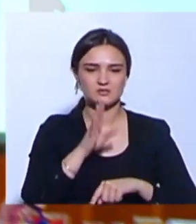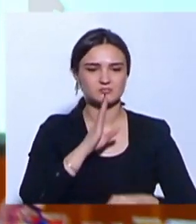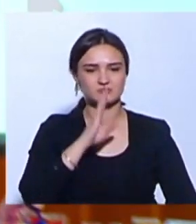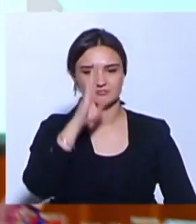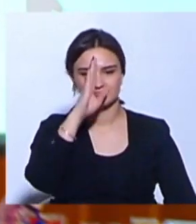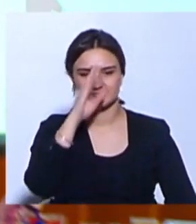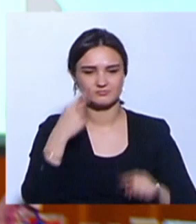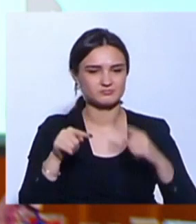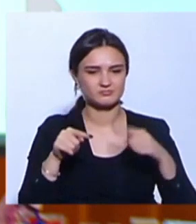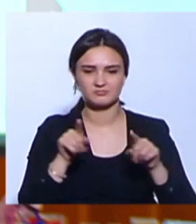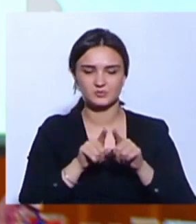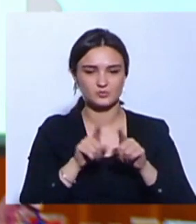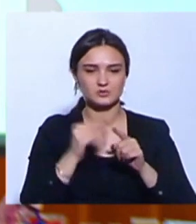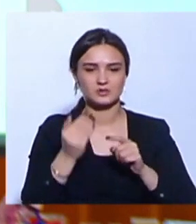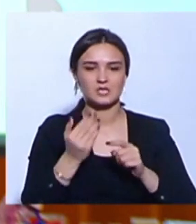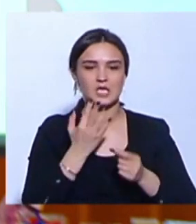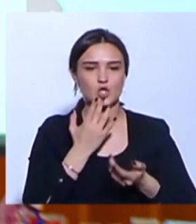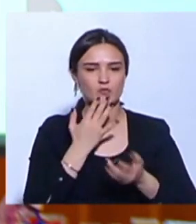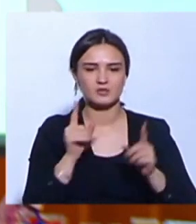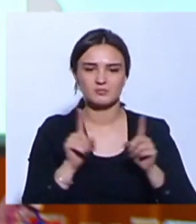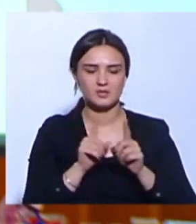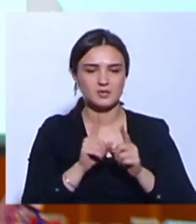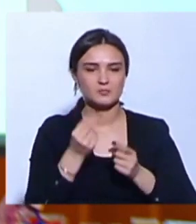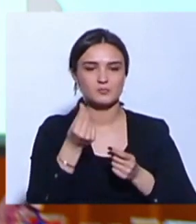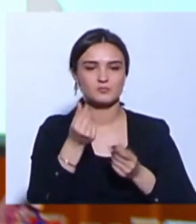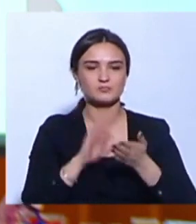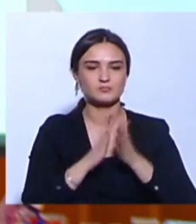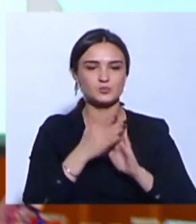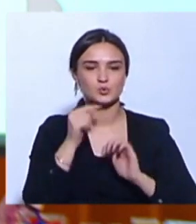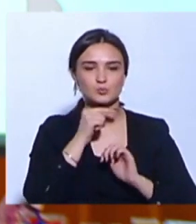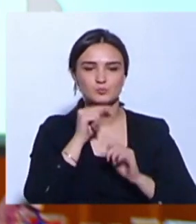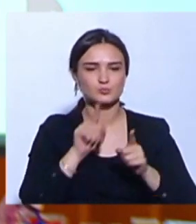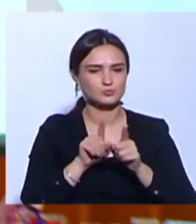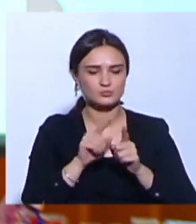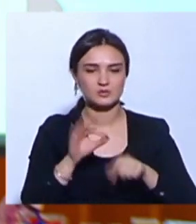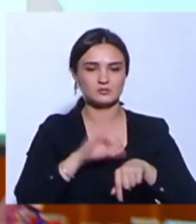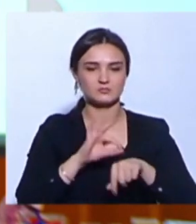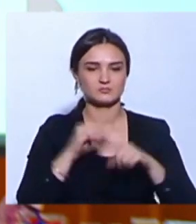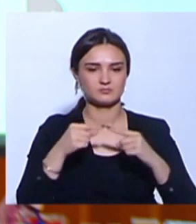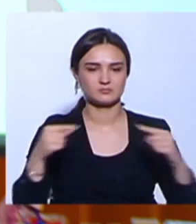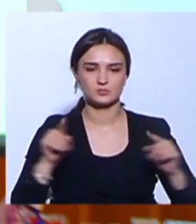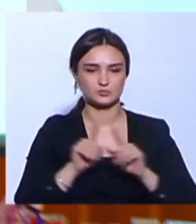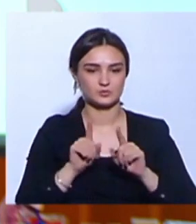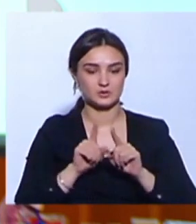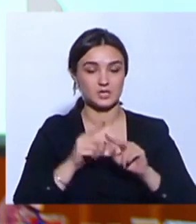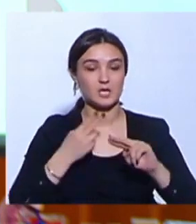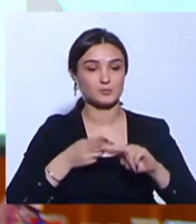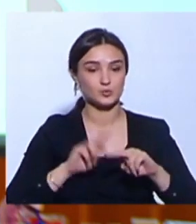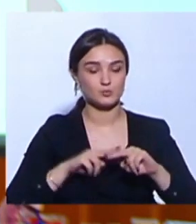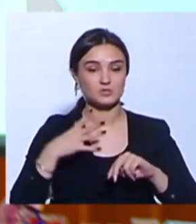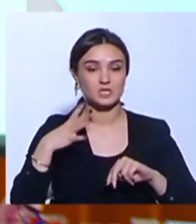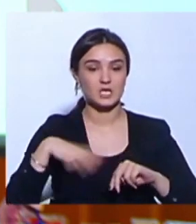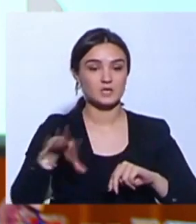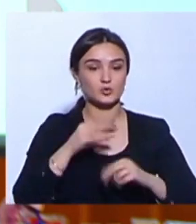ეთნიკური კუთვნილებისა, მიუხედავად მისი სოციალურ-ეკონომიკური მდგომარეობისა და სამედიცინო დიაგნოზისა. სწორედ ამიტომ